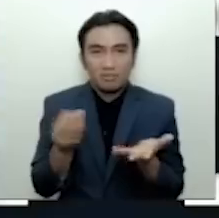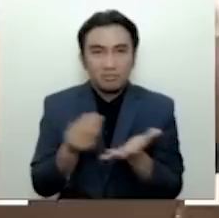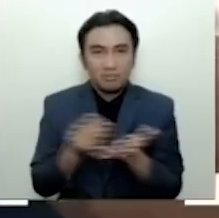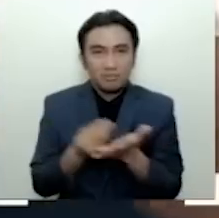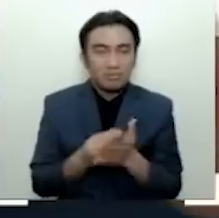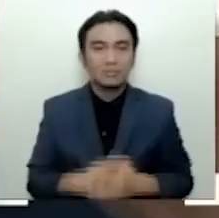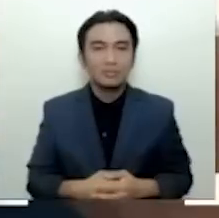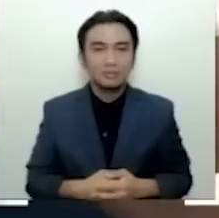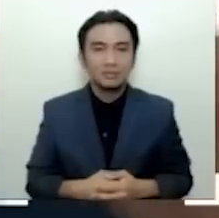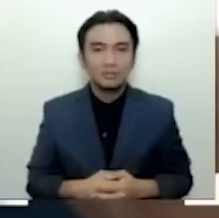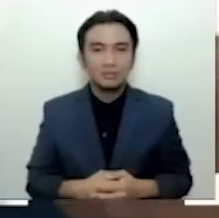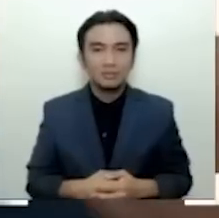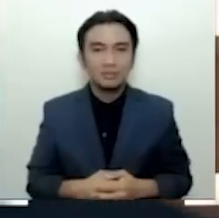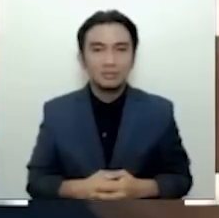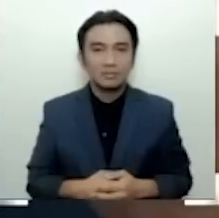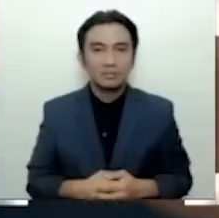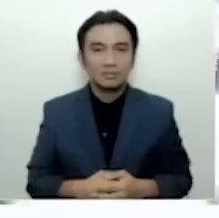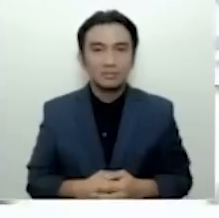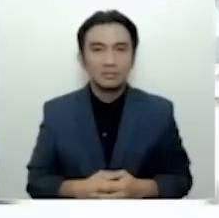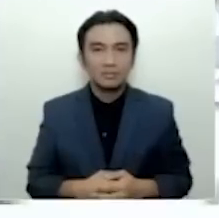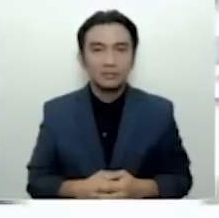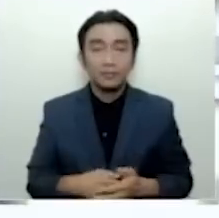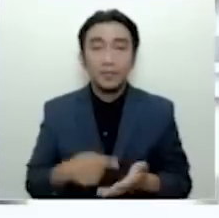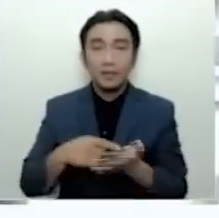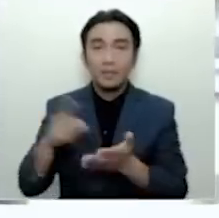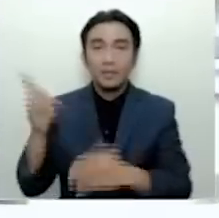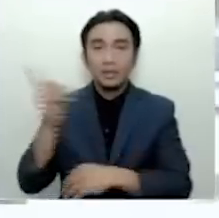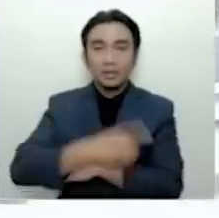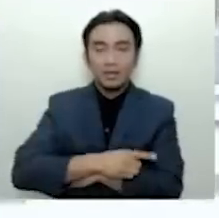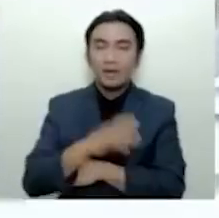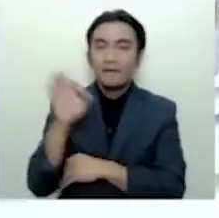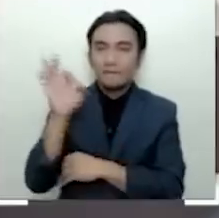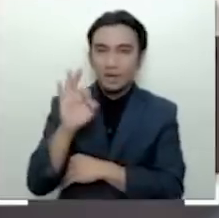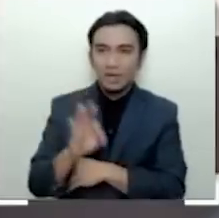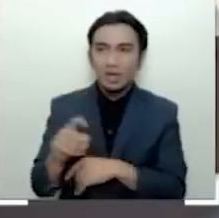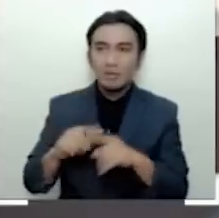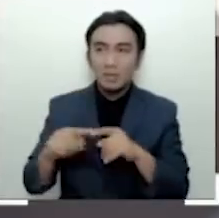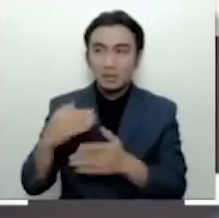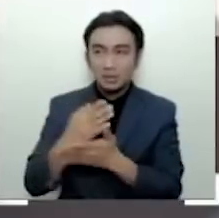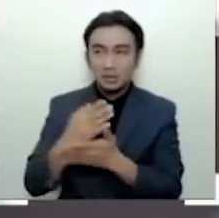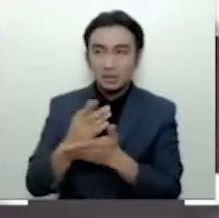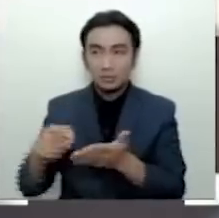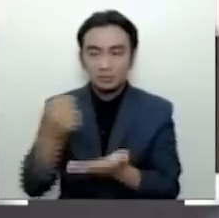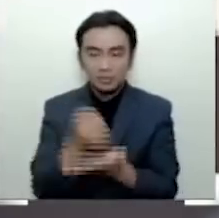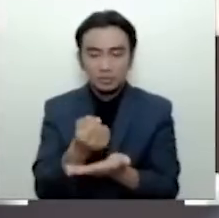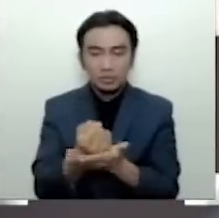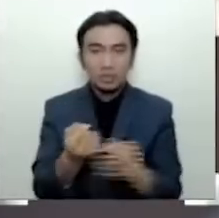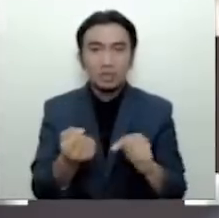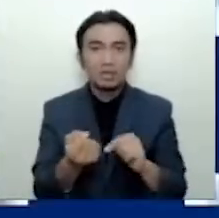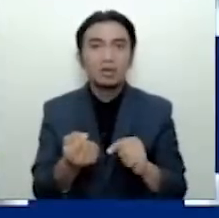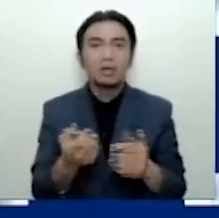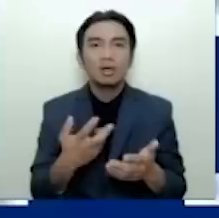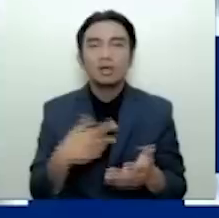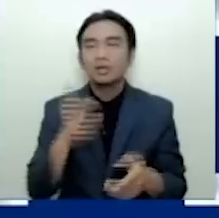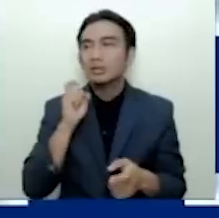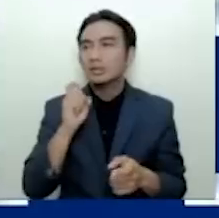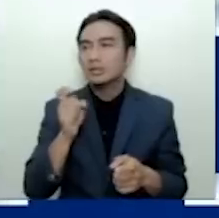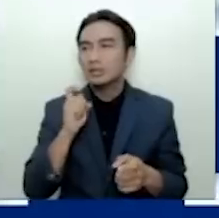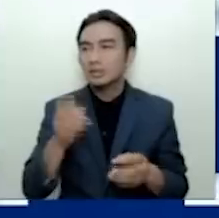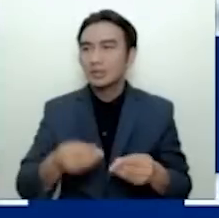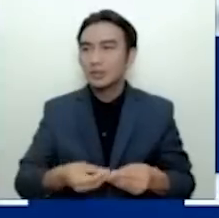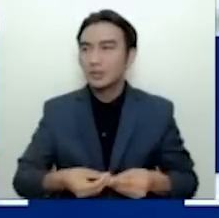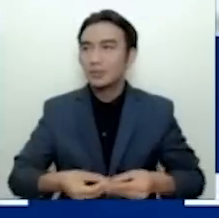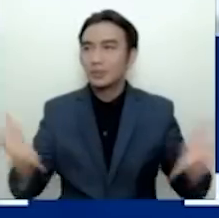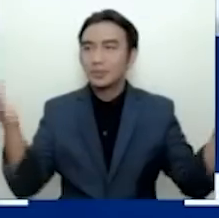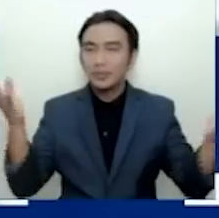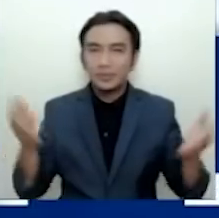lang. Payday Friday pa naman pero para sa ilan ang sweldo tila lilipad lang sa kanilang palad. Sabi ng isa